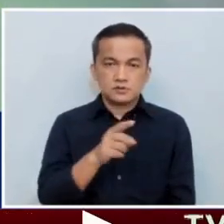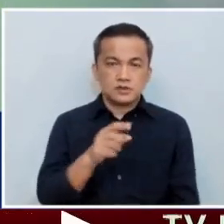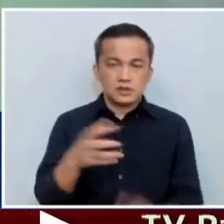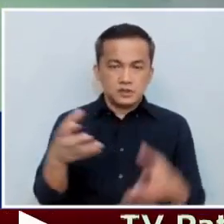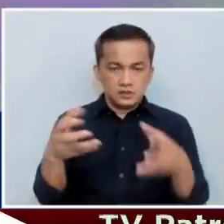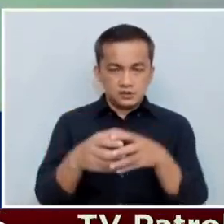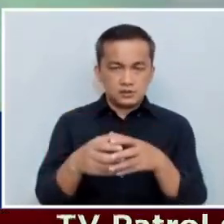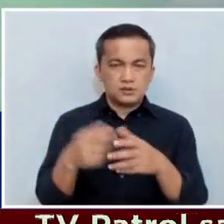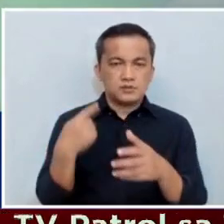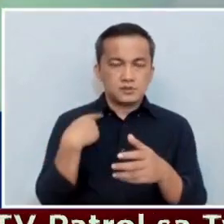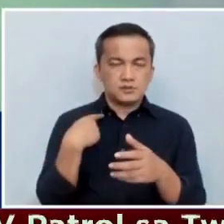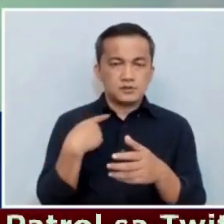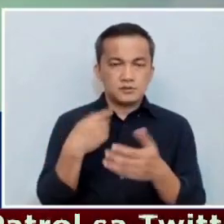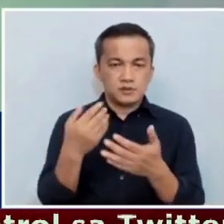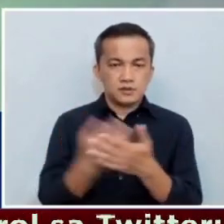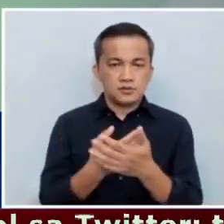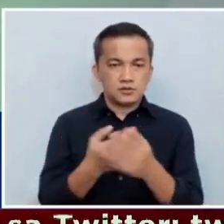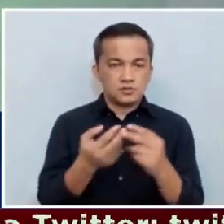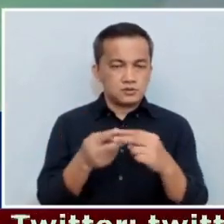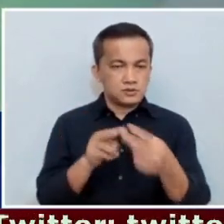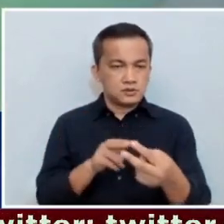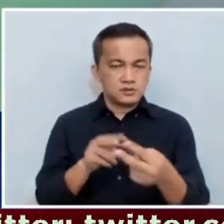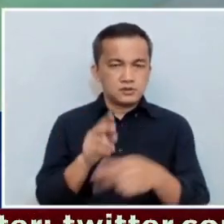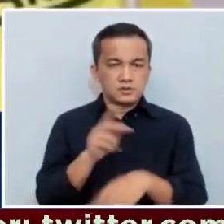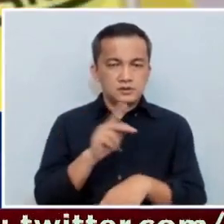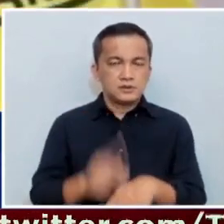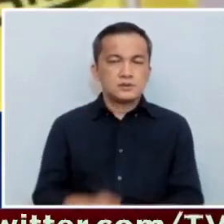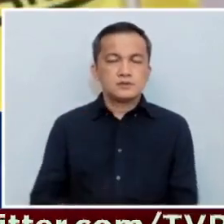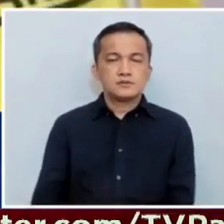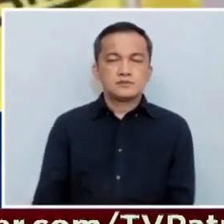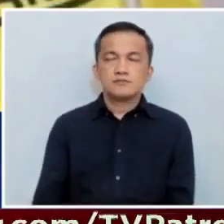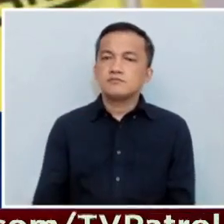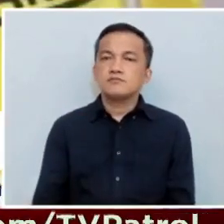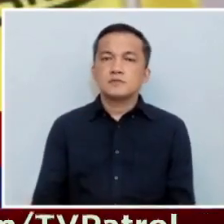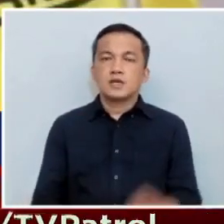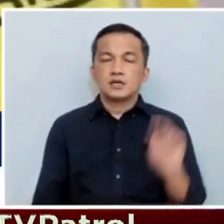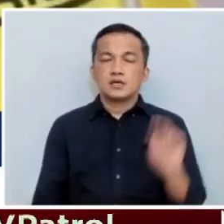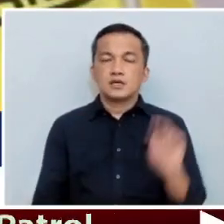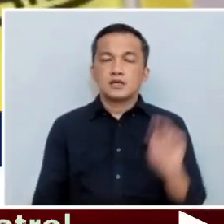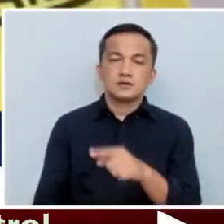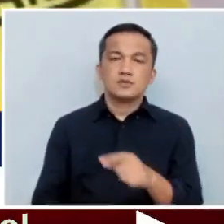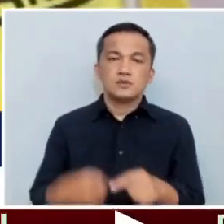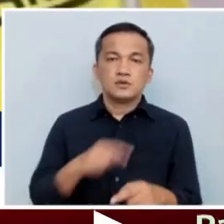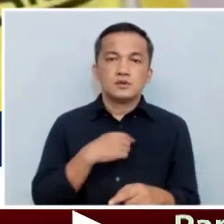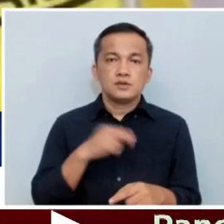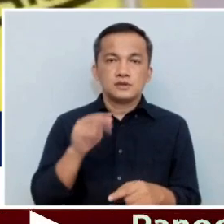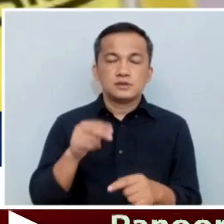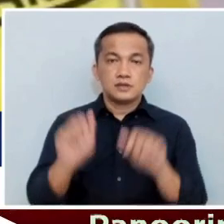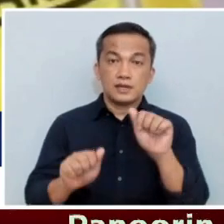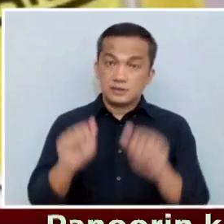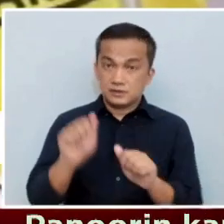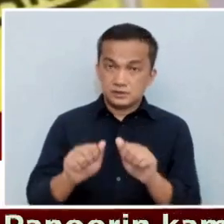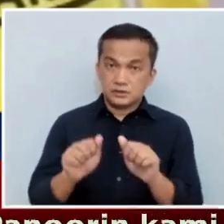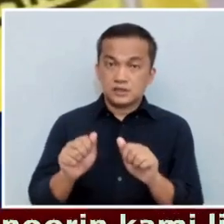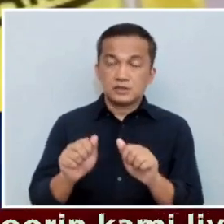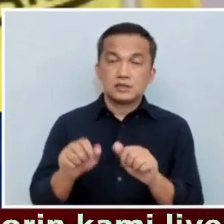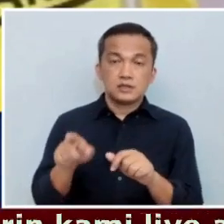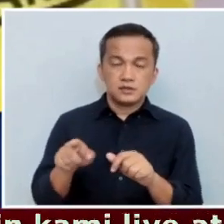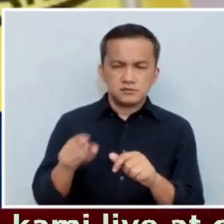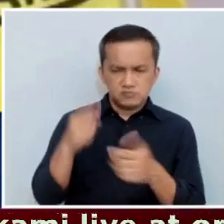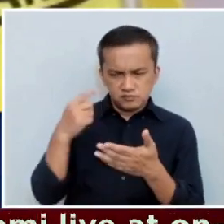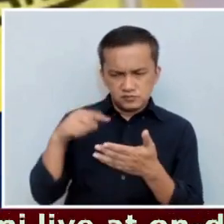pang bagong recombinant sa bansa. Pero kailangan kapag kaganyan, we also need to analyze and assess, no? Ano